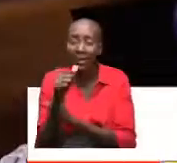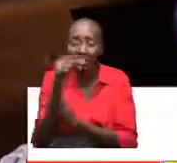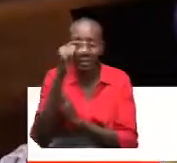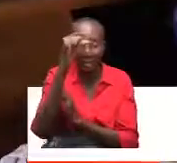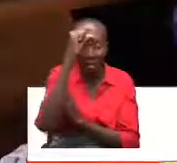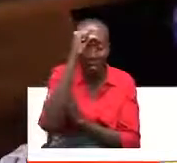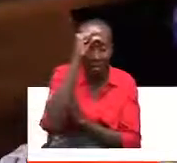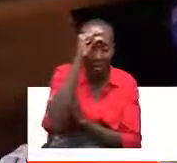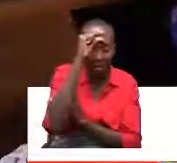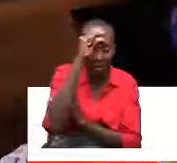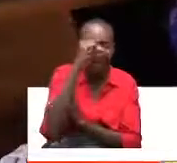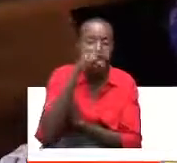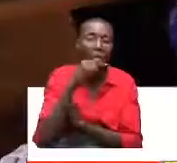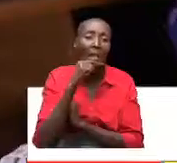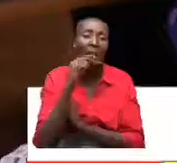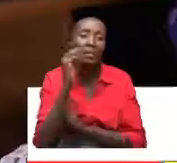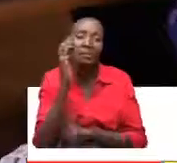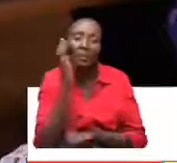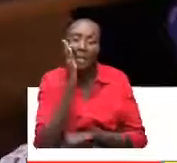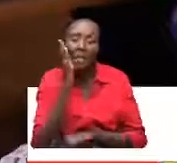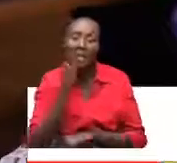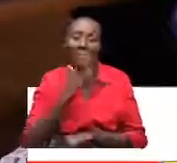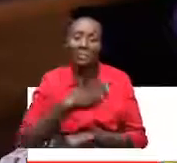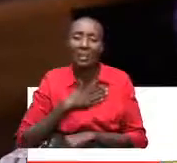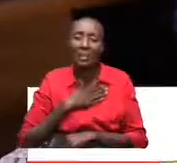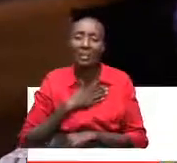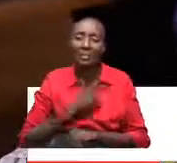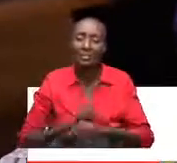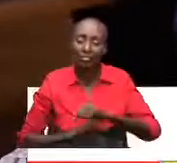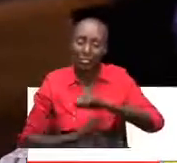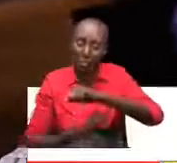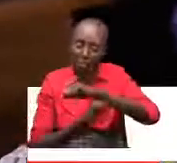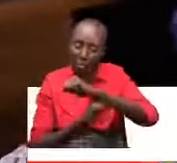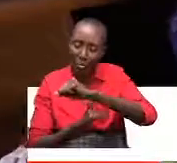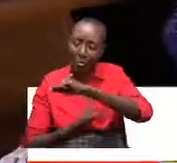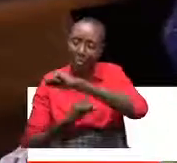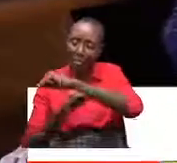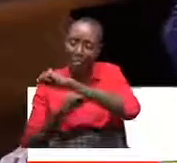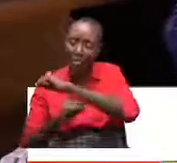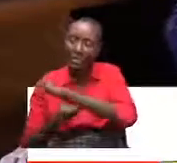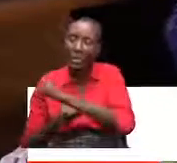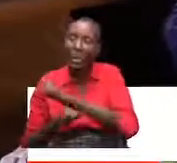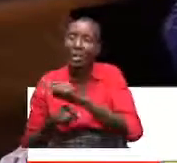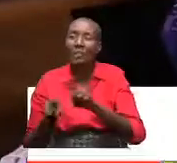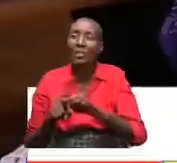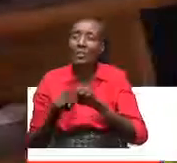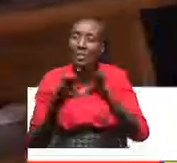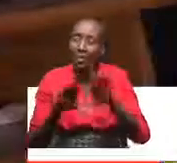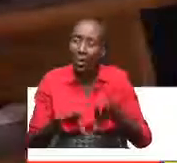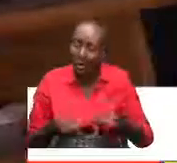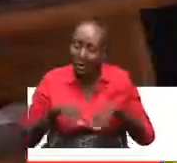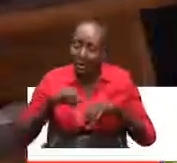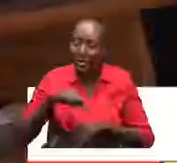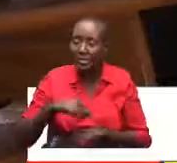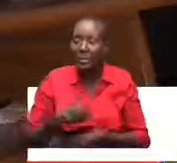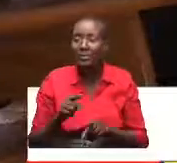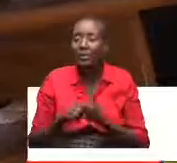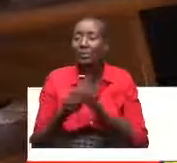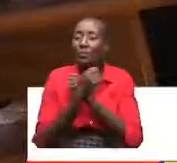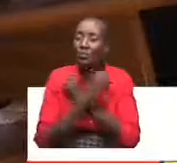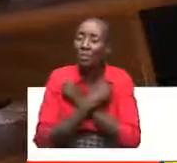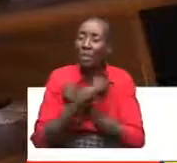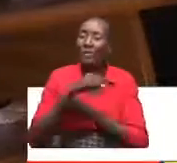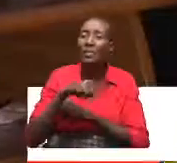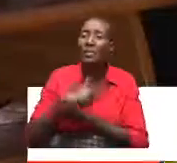serikali, wazazi wetu, watupe ile support ndio pia tuweze kujikubali na kujipenda. Wito wake mkubwa